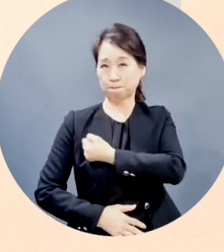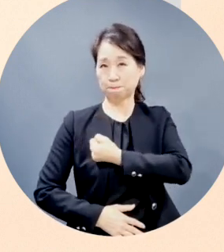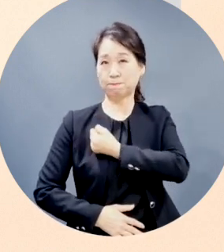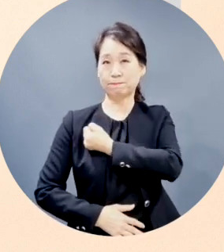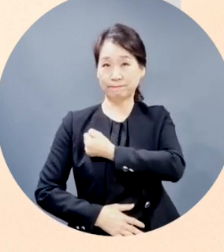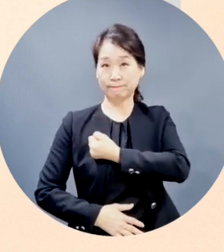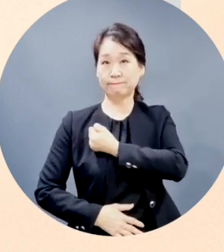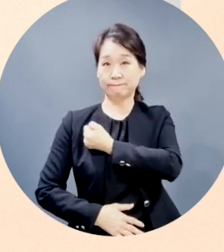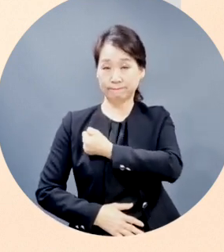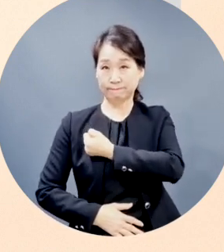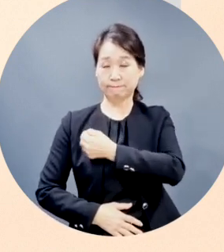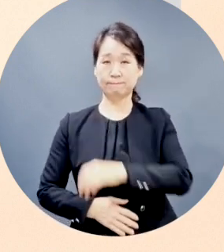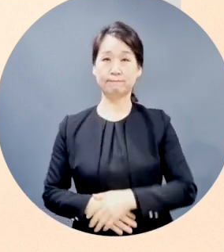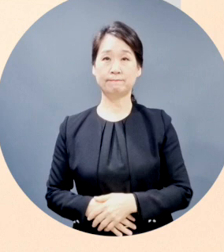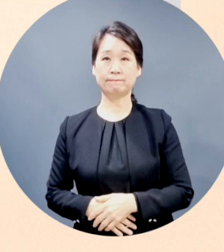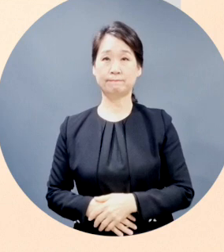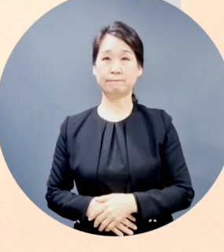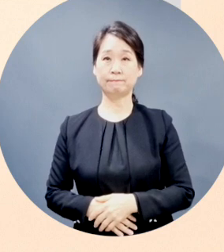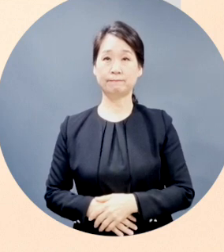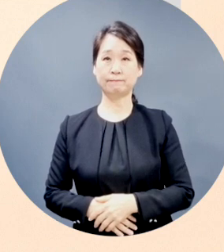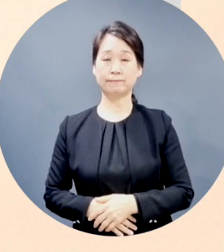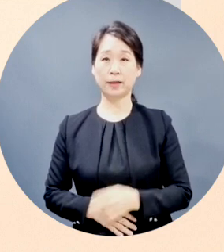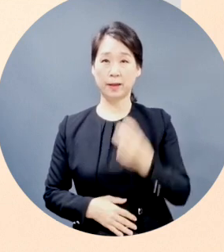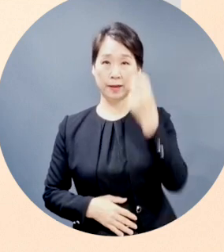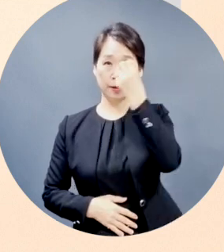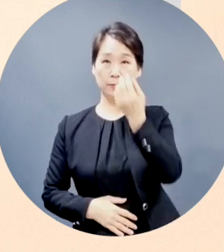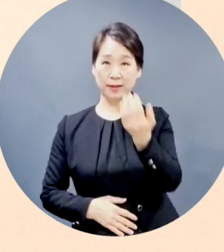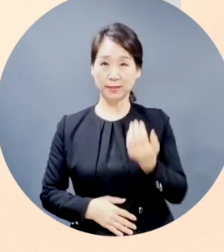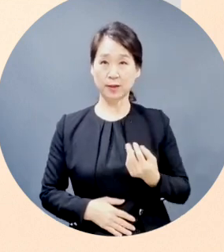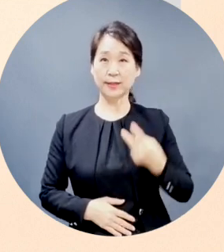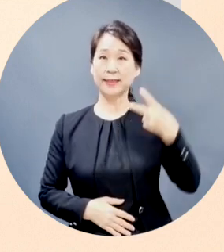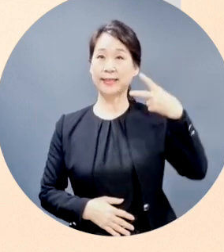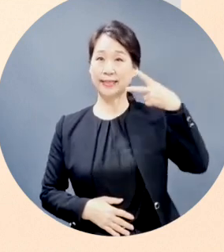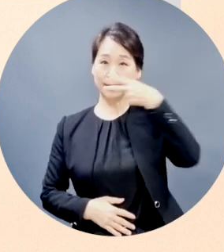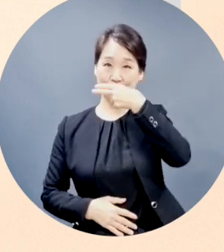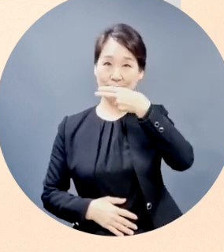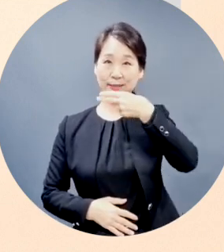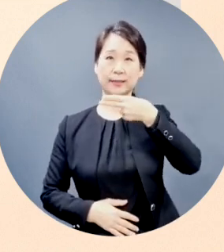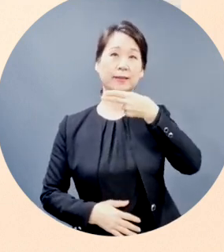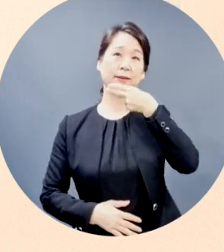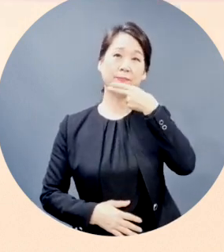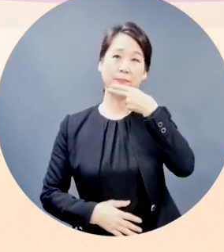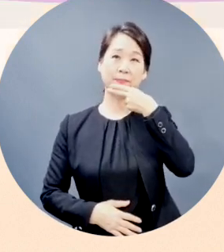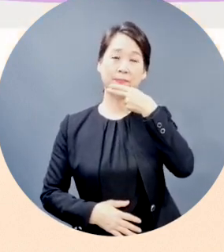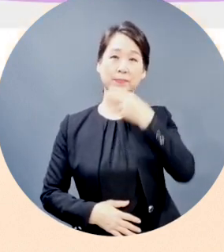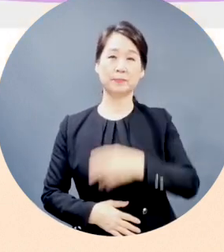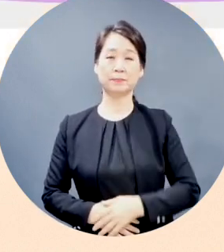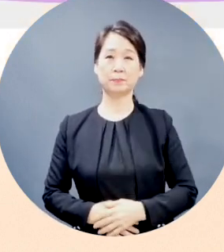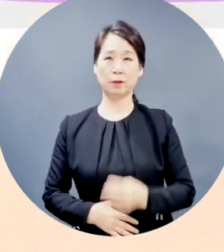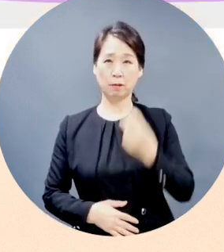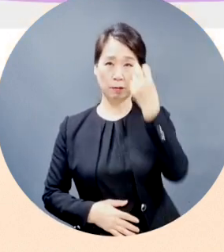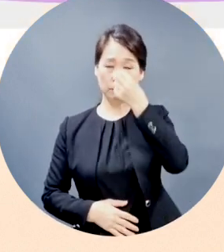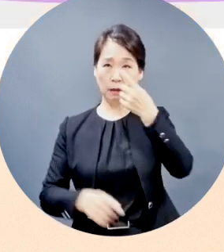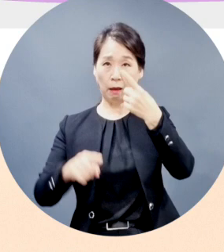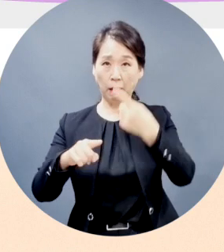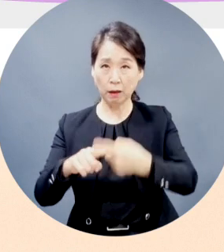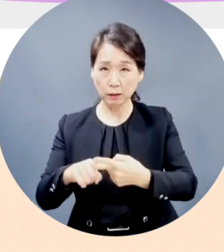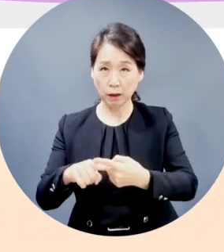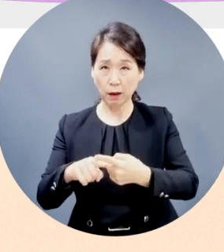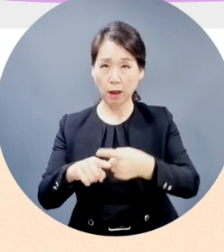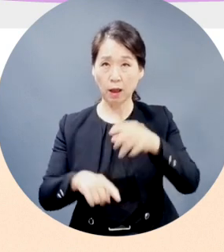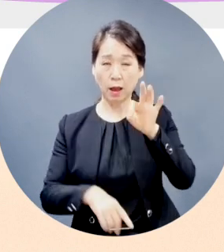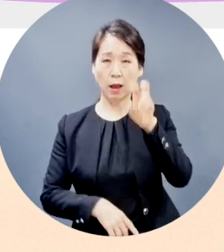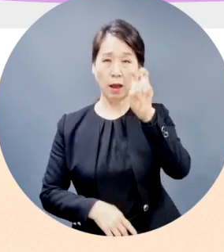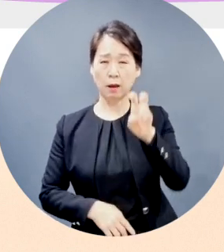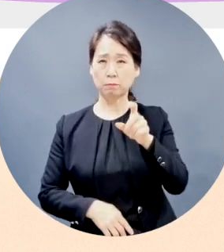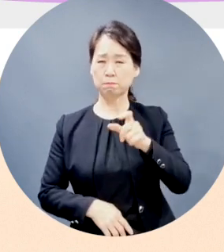하게 됩니다. 마찬가지로 검사를 위해 금식할 필요는 없습니다. 혹시 검사를 하는 중에 암이